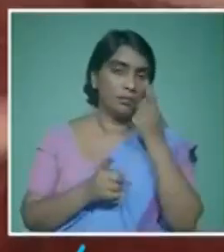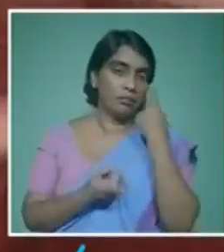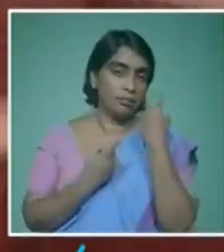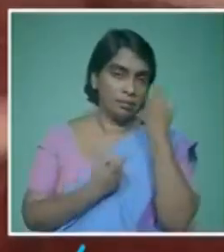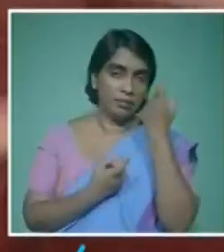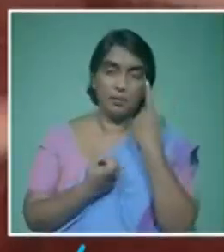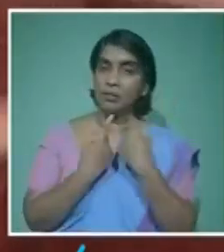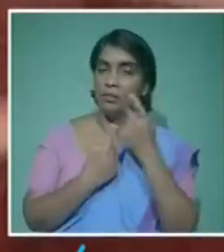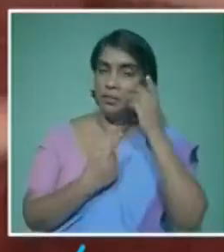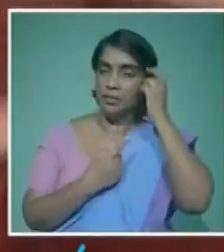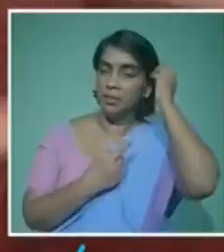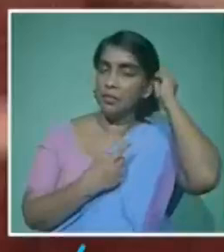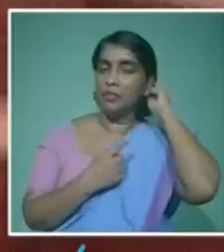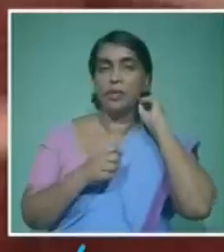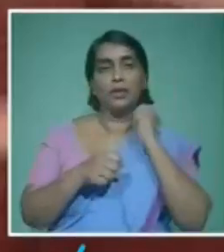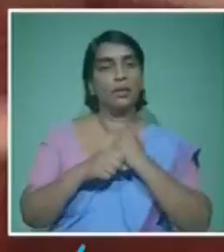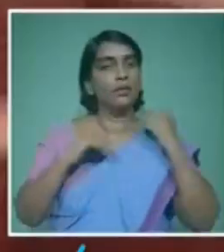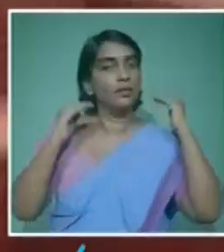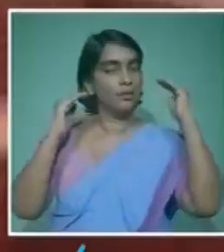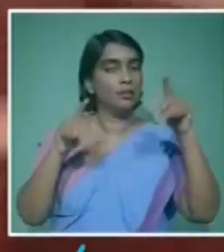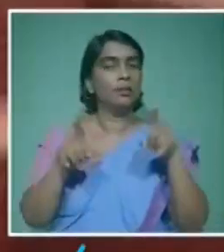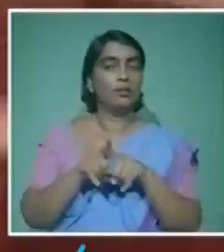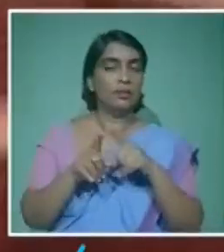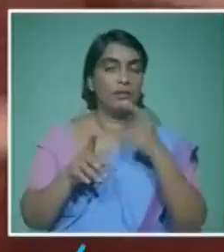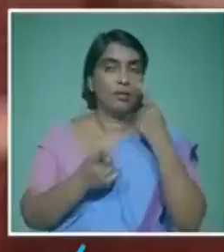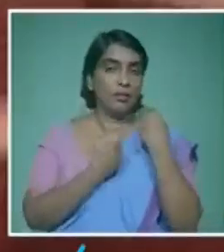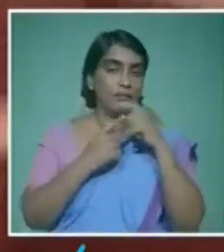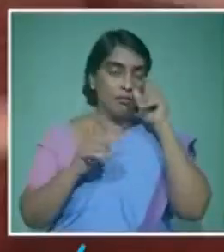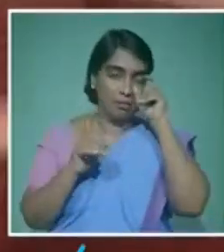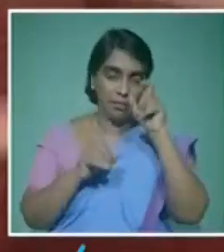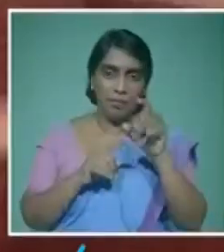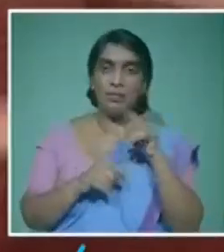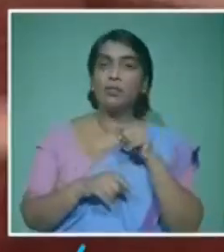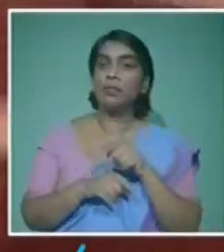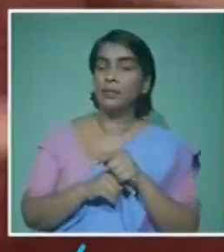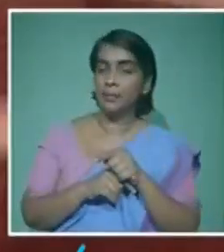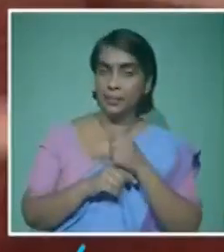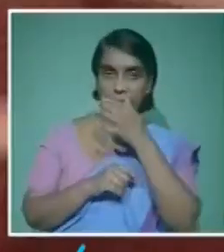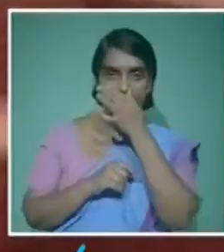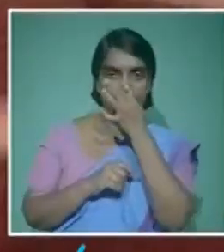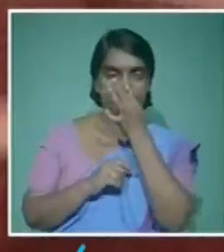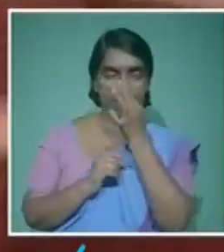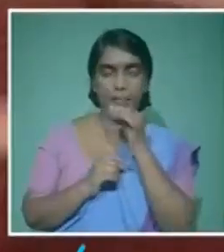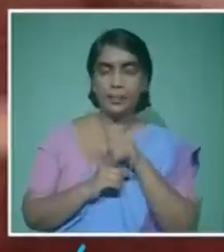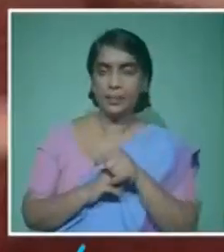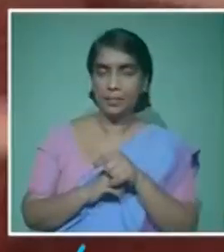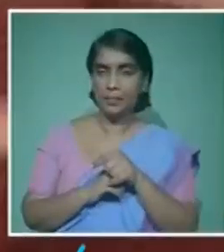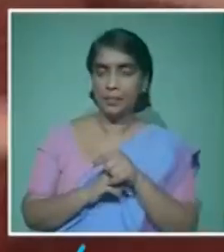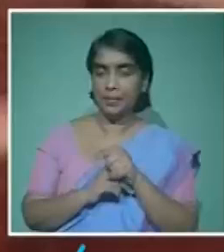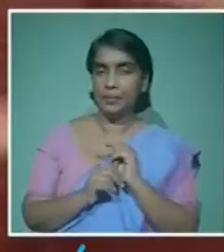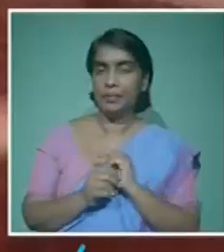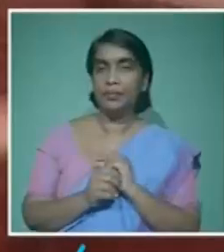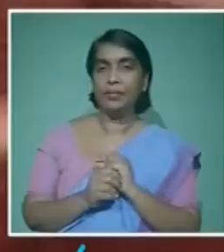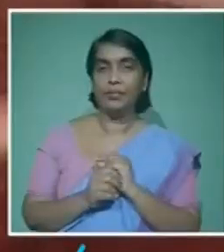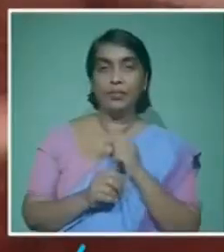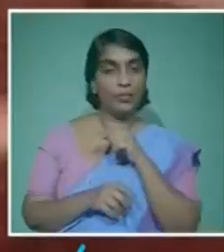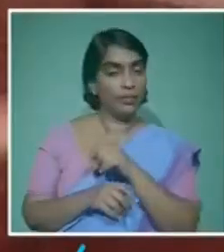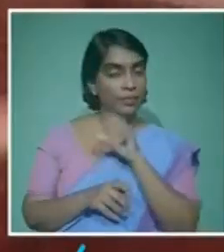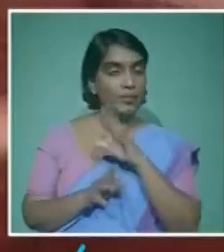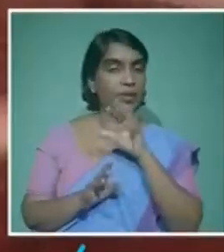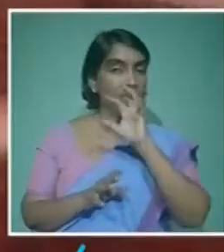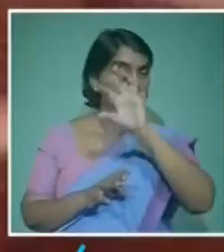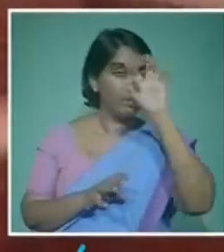முன்னெடுத்தல், அவர்களது சட்டவிரோத செயல்பாடுகளை தடுத்தல், இரு நாடுகளும் இணைந்து கடல்வள ஆய்வுகளை